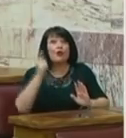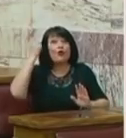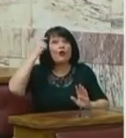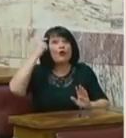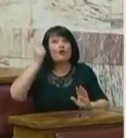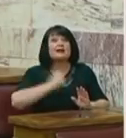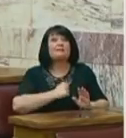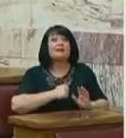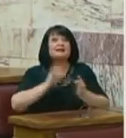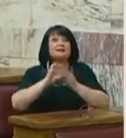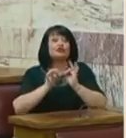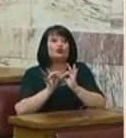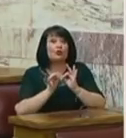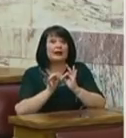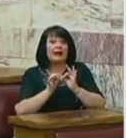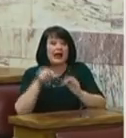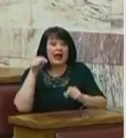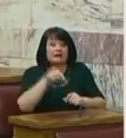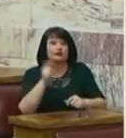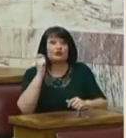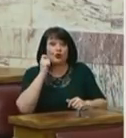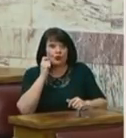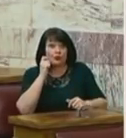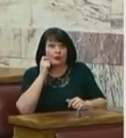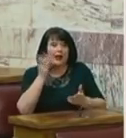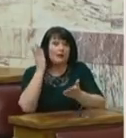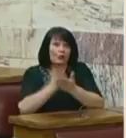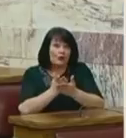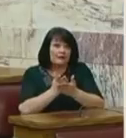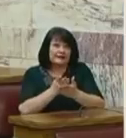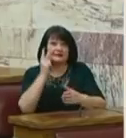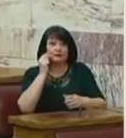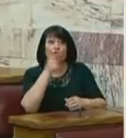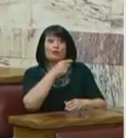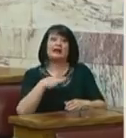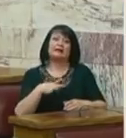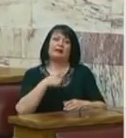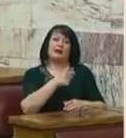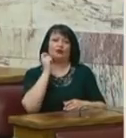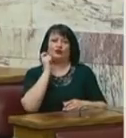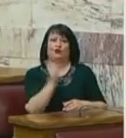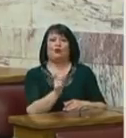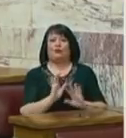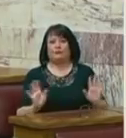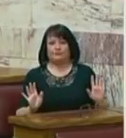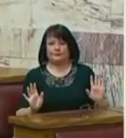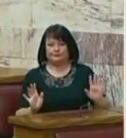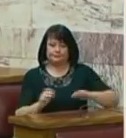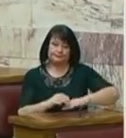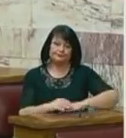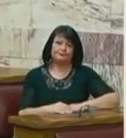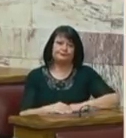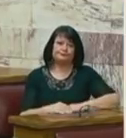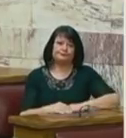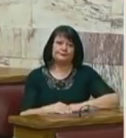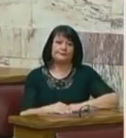της ιστορίας σύμφωνα με τις επιλογές της γειτονικής μας χώρας. Η επιλογή Μακεδονία